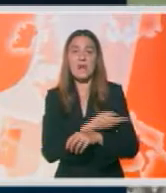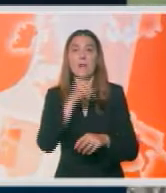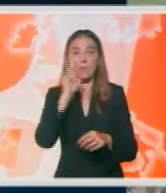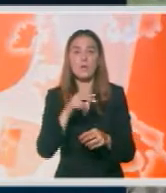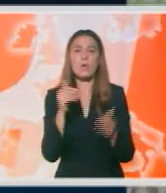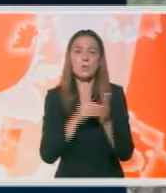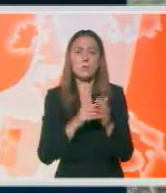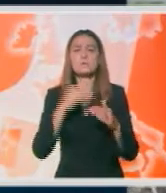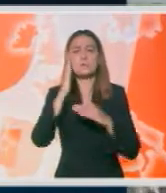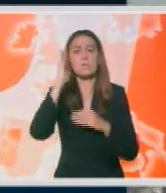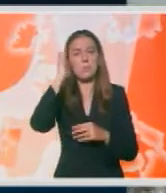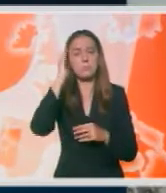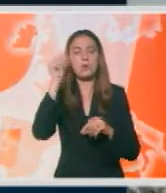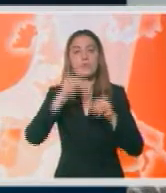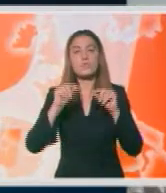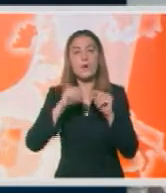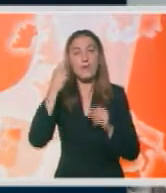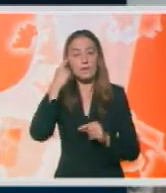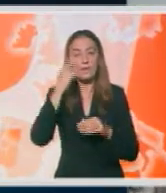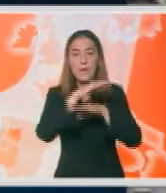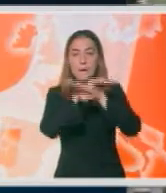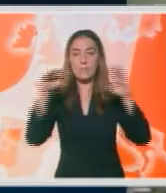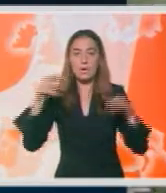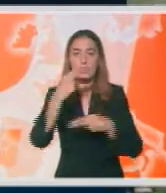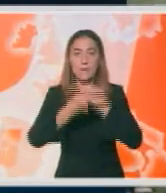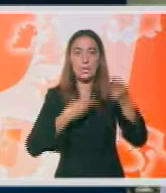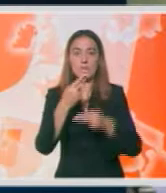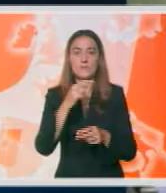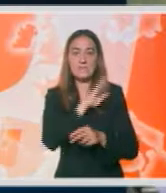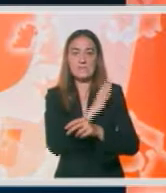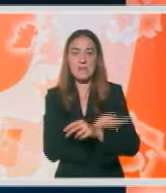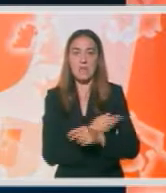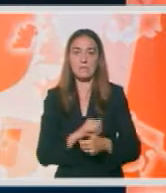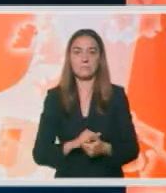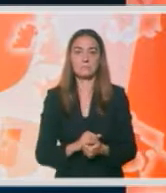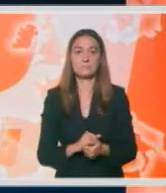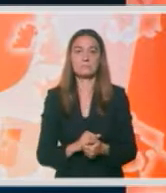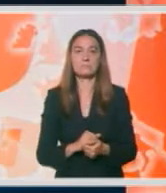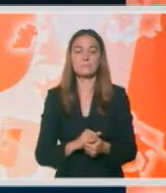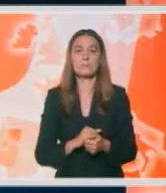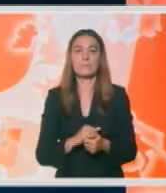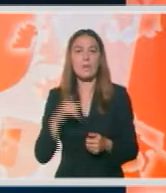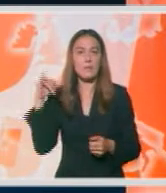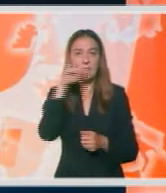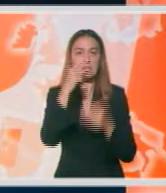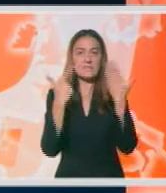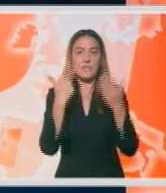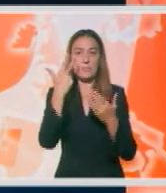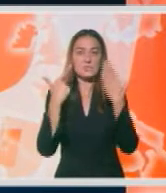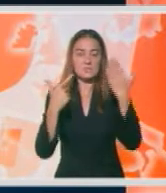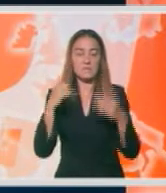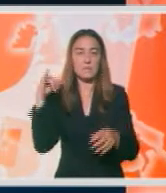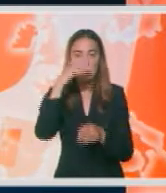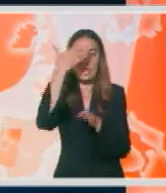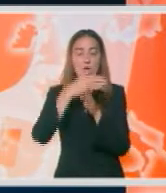još niz godina da očuva Kinu na položaju proizvodne sile. Mlaznjak 787